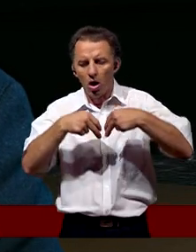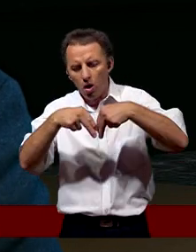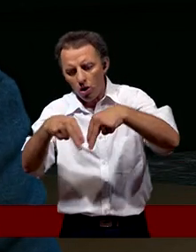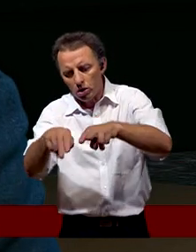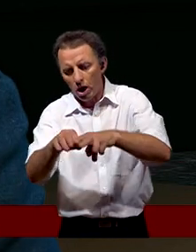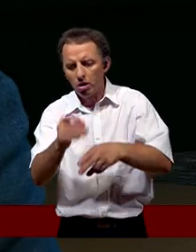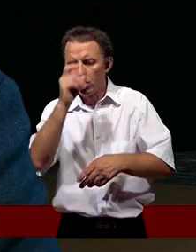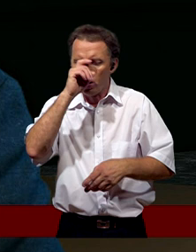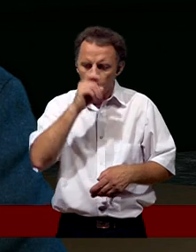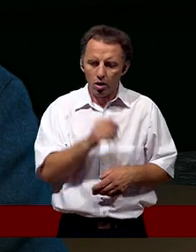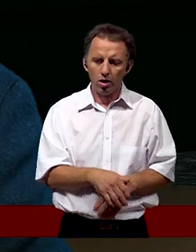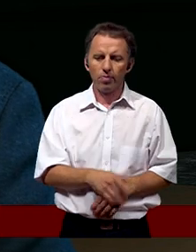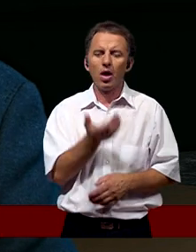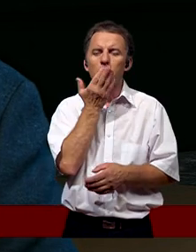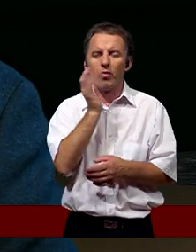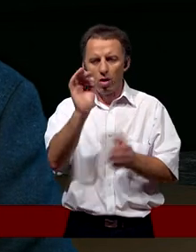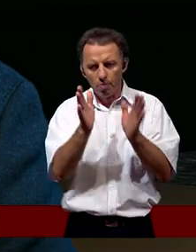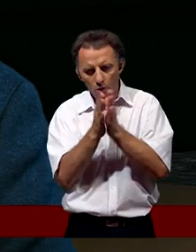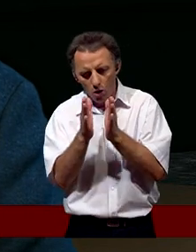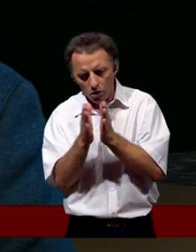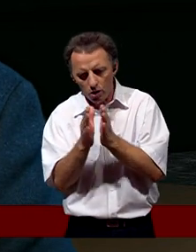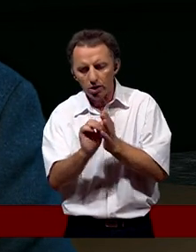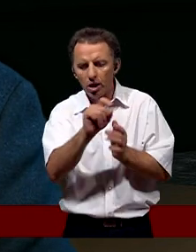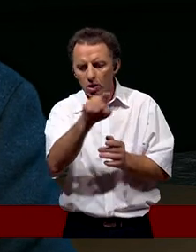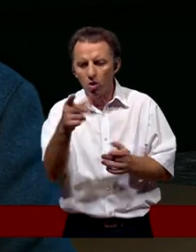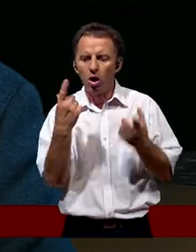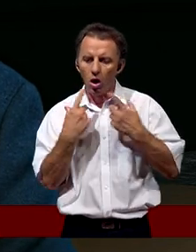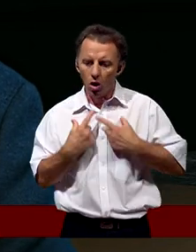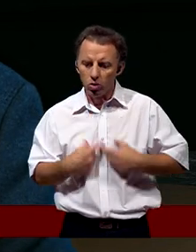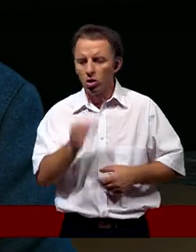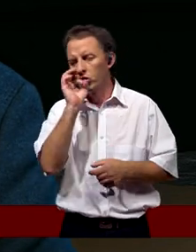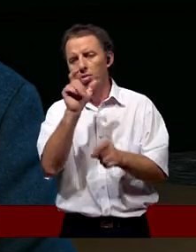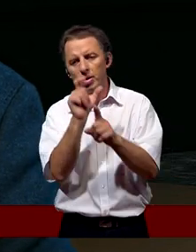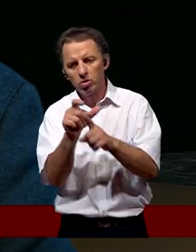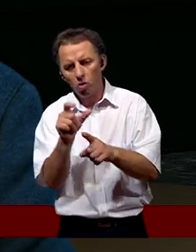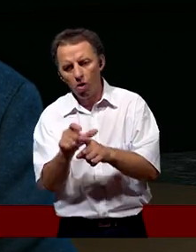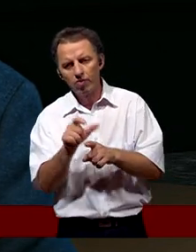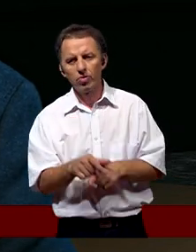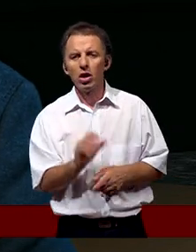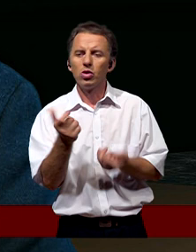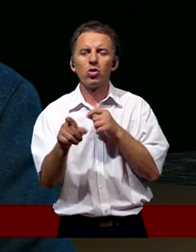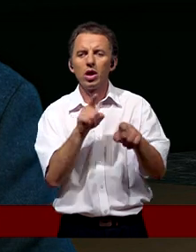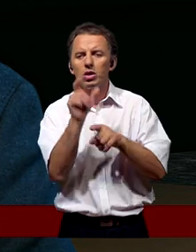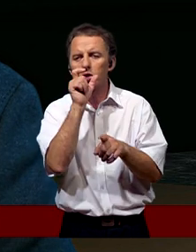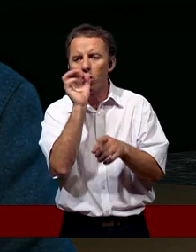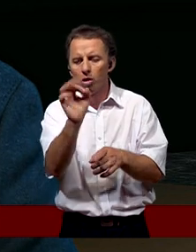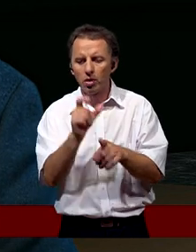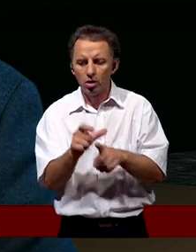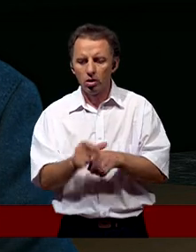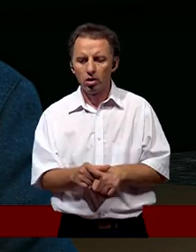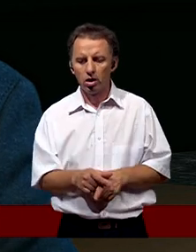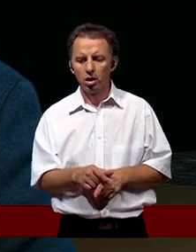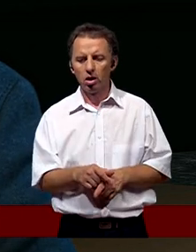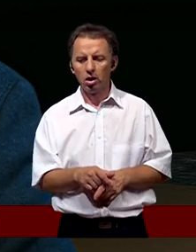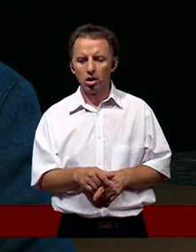oddaję pięknym za nadobne. Ale Jezus mówi o modlitwie za taką osobę, prawda? O dobrym słowie. Co to znaczy dobre słowo? Czy